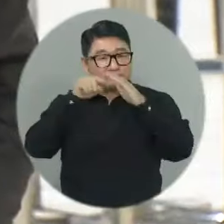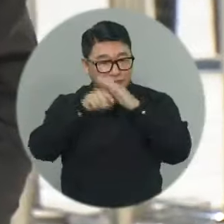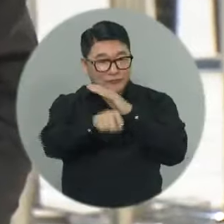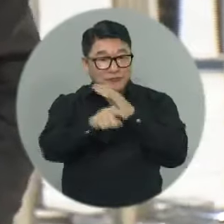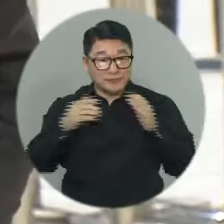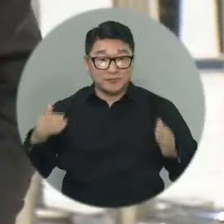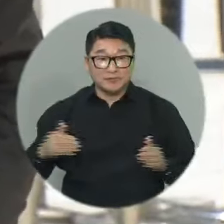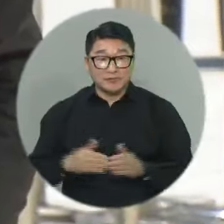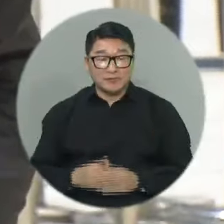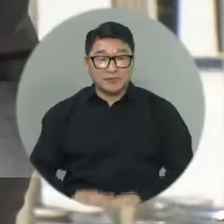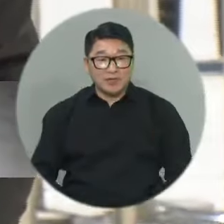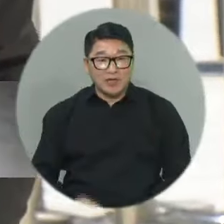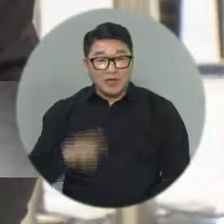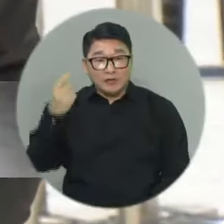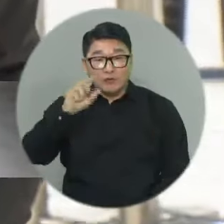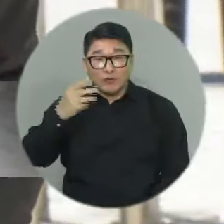찾았습니다.